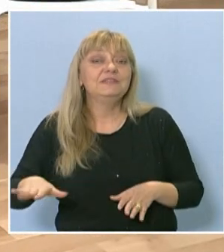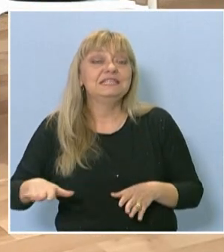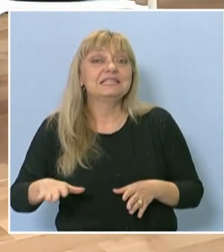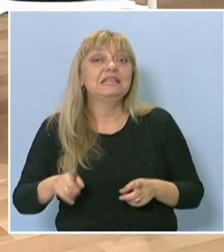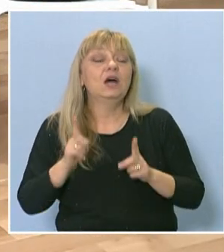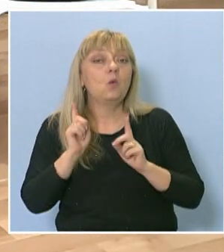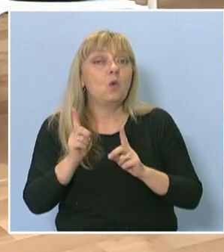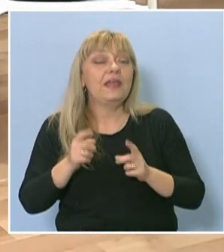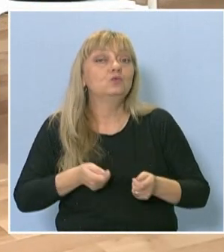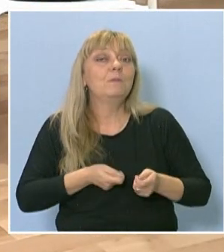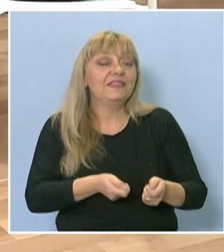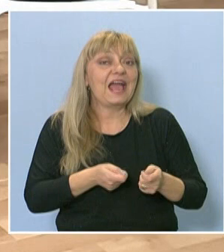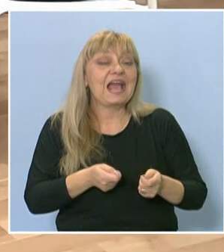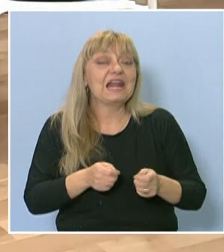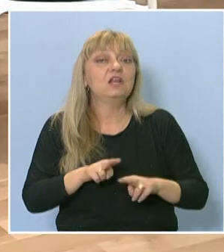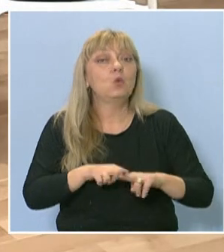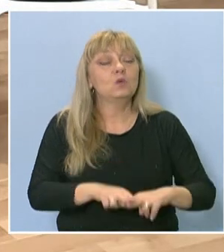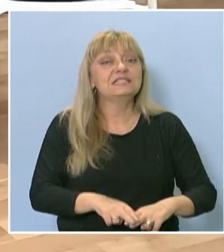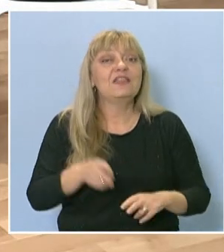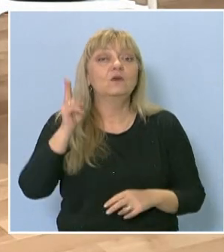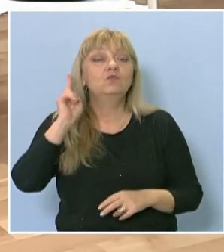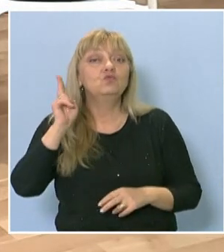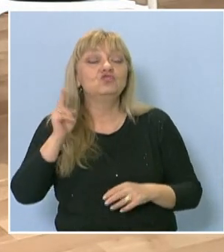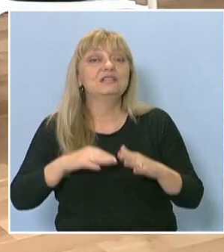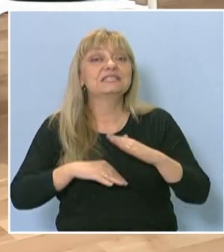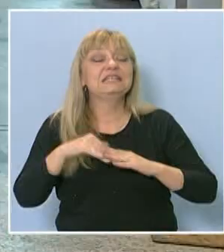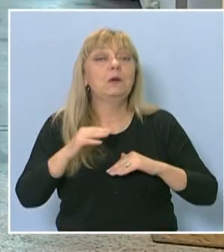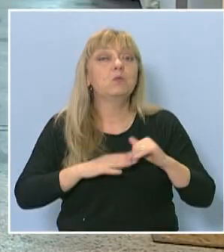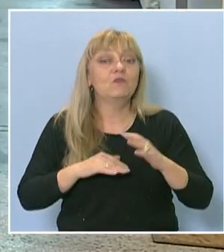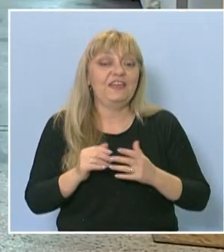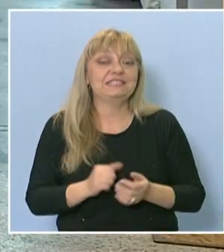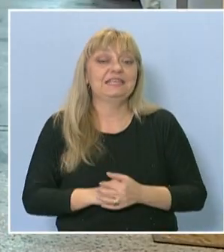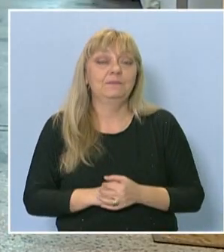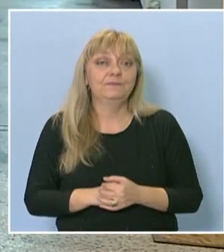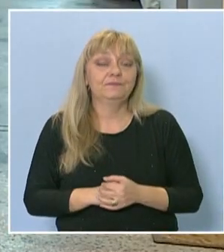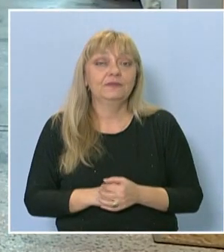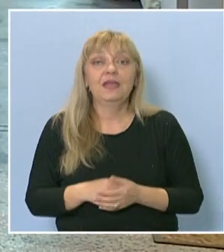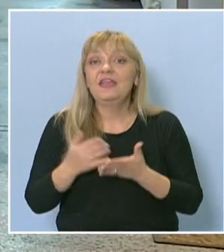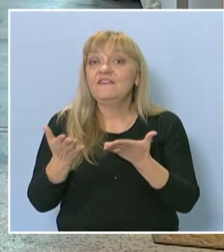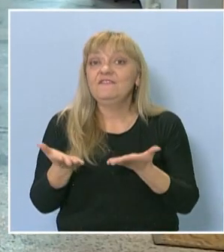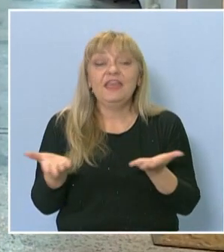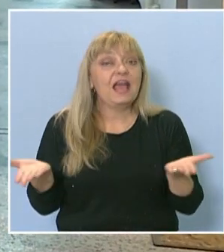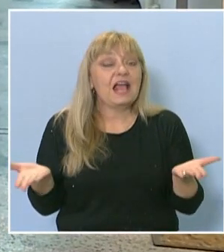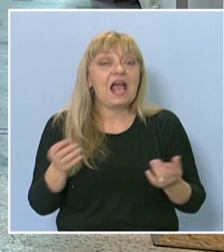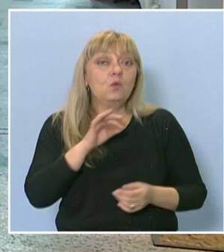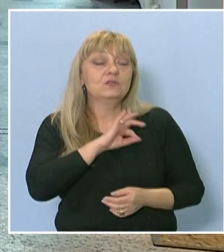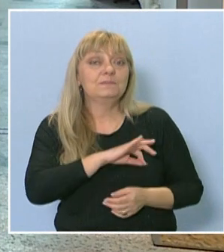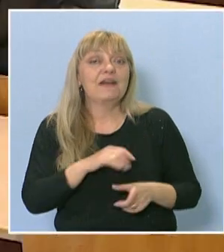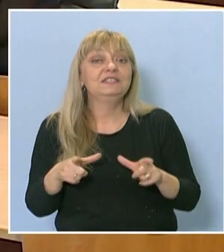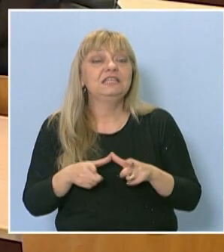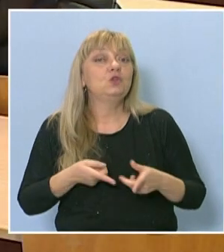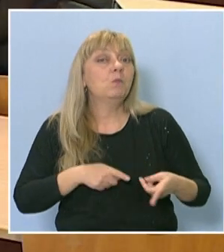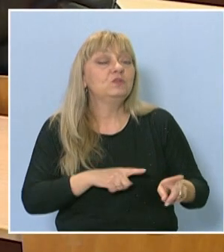по-скоро да остана в учителската професия, макар тя да е пълна с предизвикателства. А вие как успявате да ги мотивирате и да